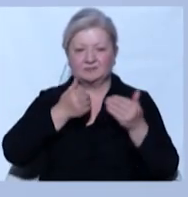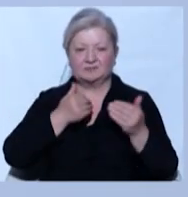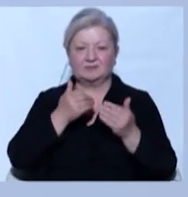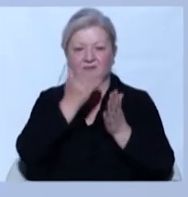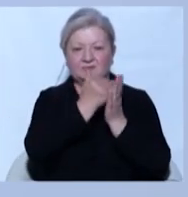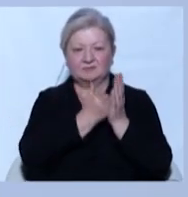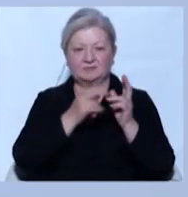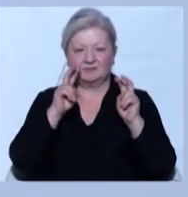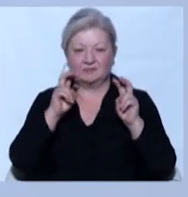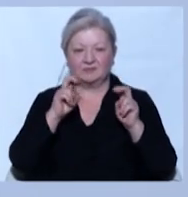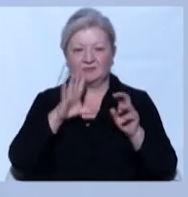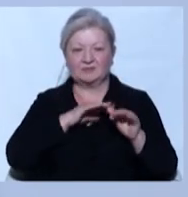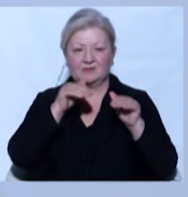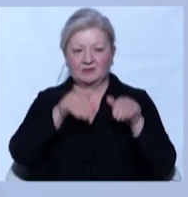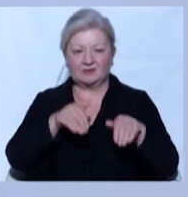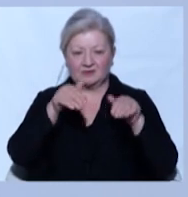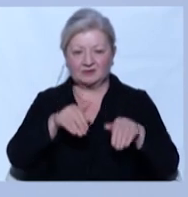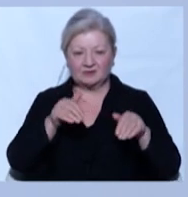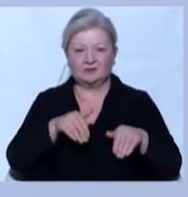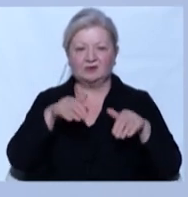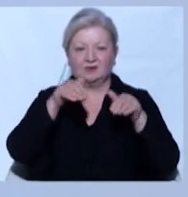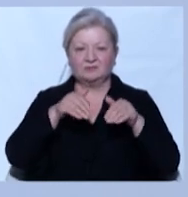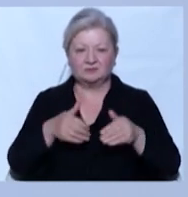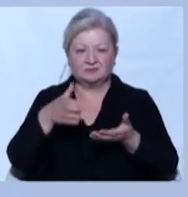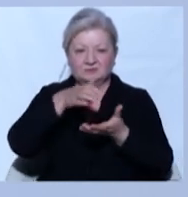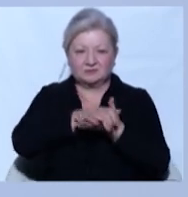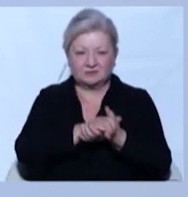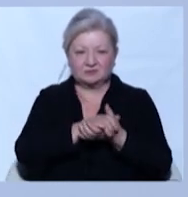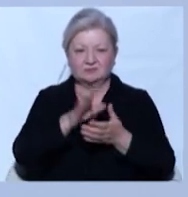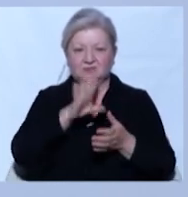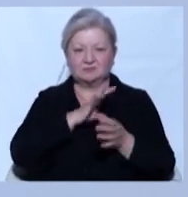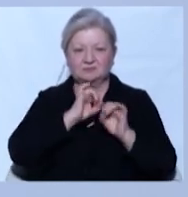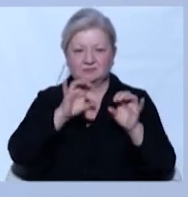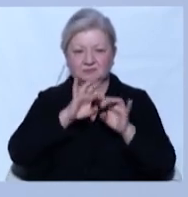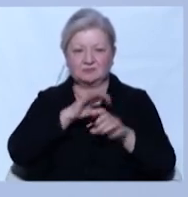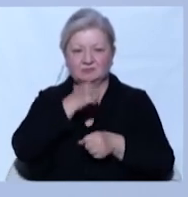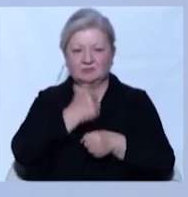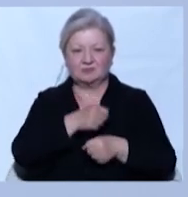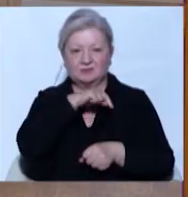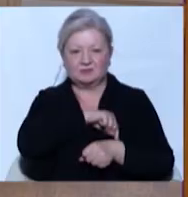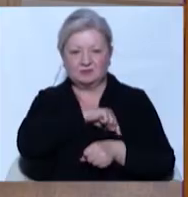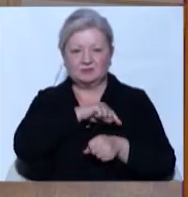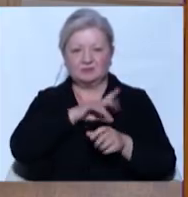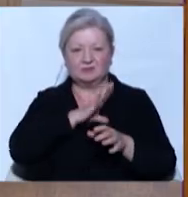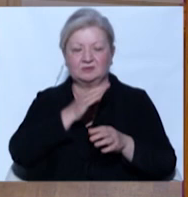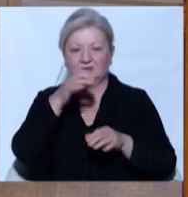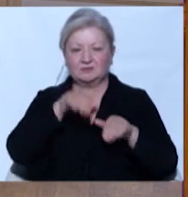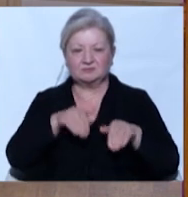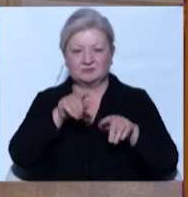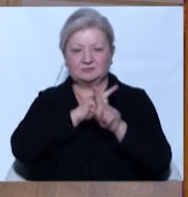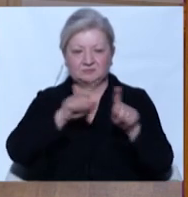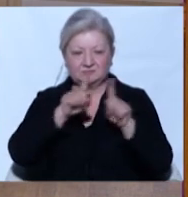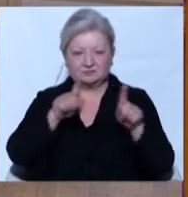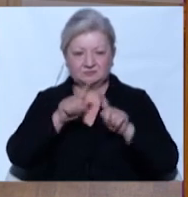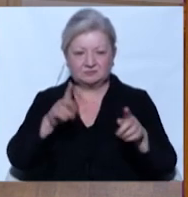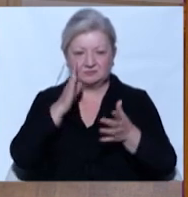გაკვეთილის თემა, ეს გახლდათ ავსტრალია, ავსტრალიის კავშირი. ჩვენ ვისაუბრეთ მთავარ მახასიათებლებზე, რომლითაც ავსტრალია გამოირჩევა და ეს ყველაფერი